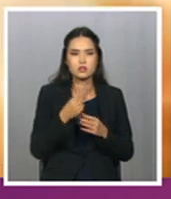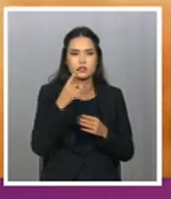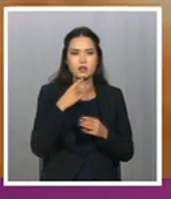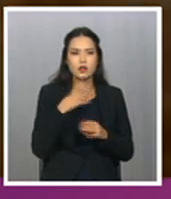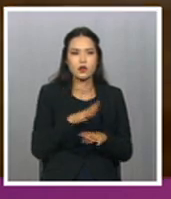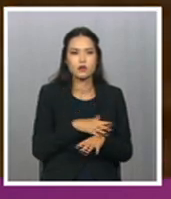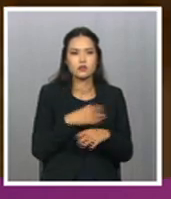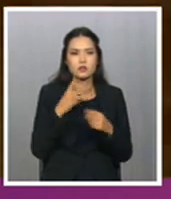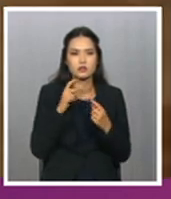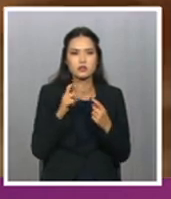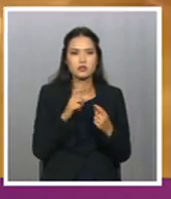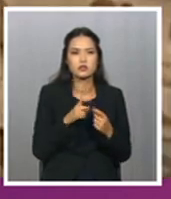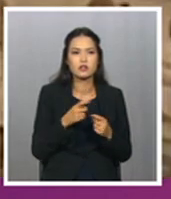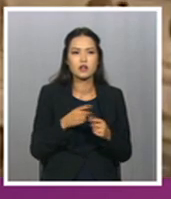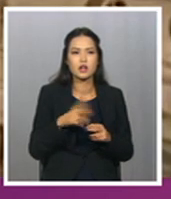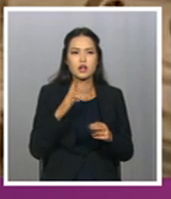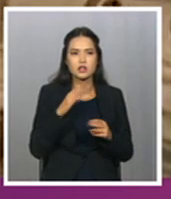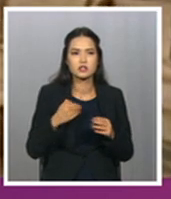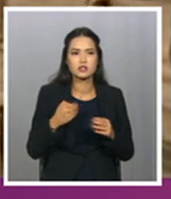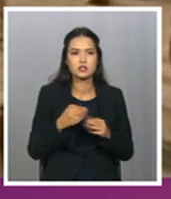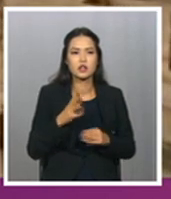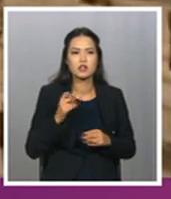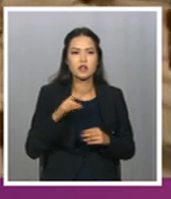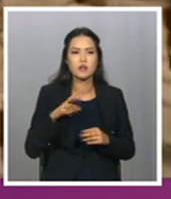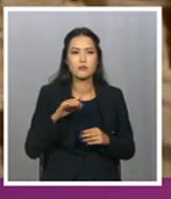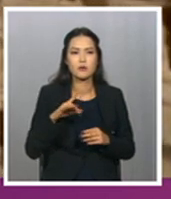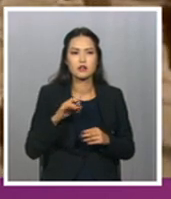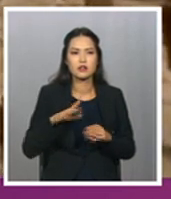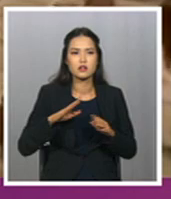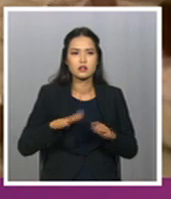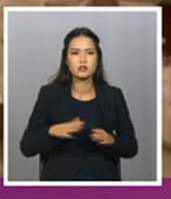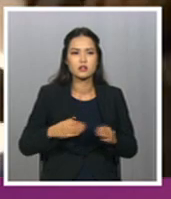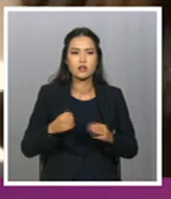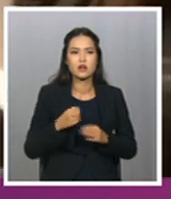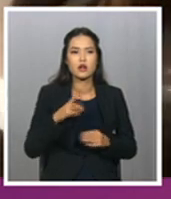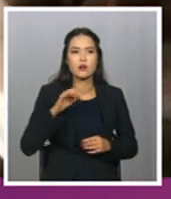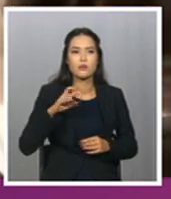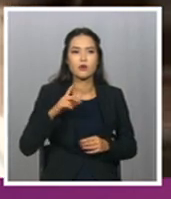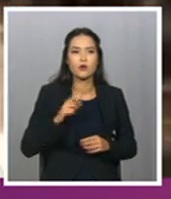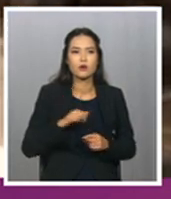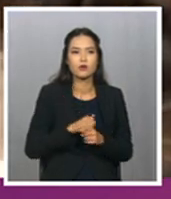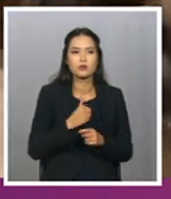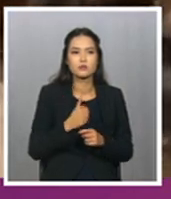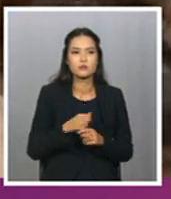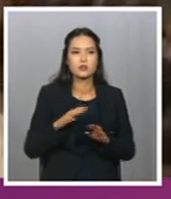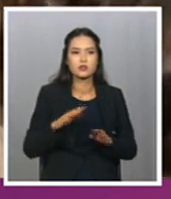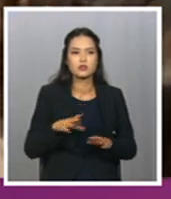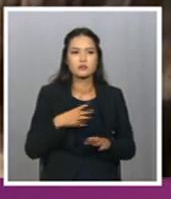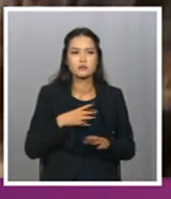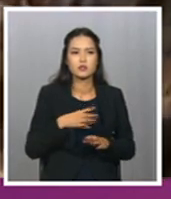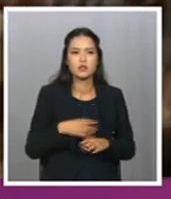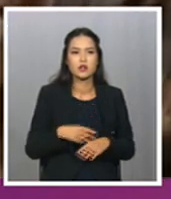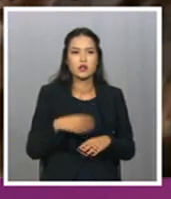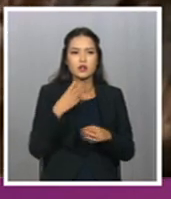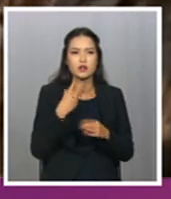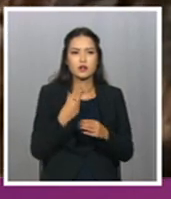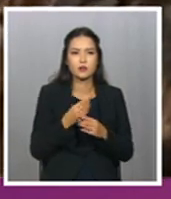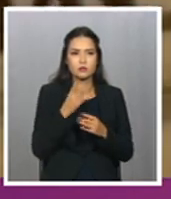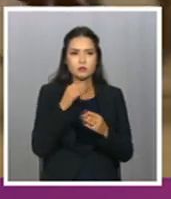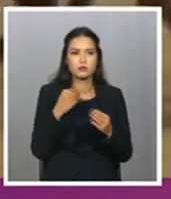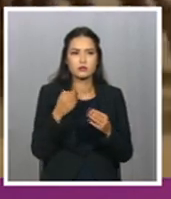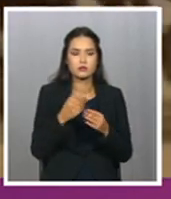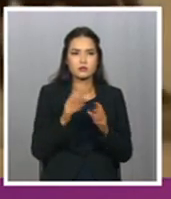күрес нәтижесінде ыдырап жүрген тайпаларды одаққа біріктіріп, монғол империясының негізін қалады. Меркіт ханы Тоқта мен Найманның Таян